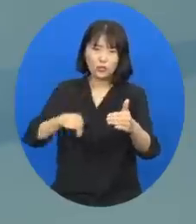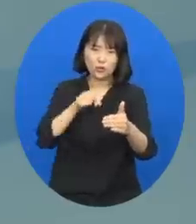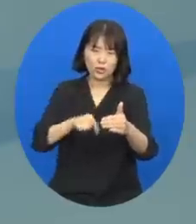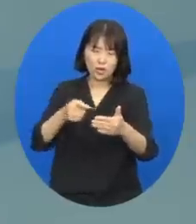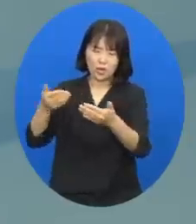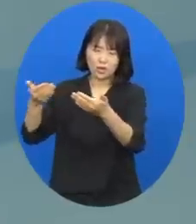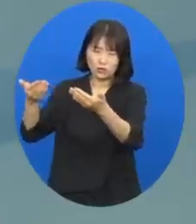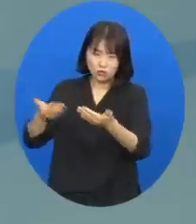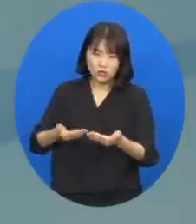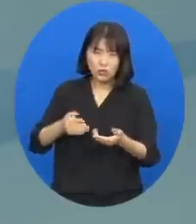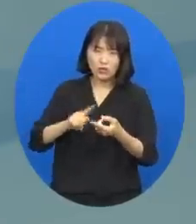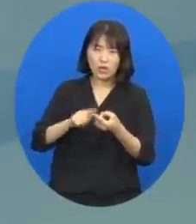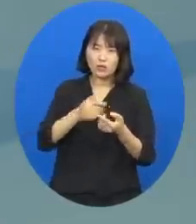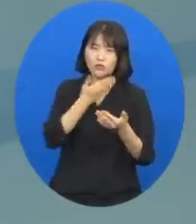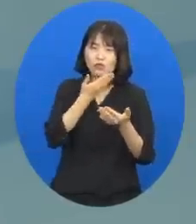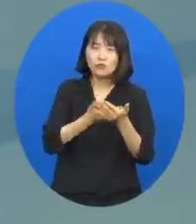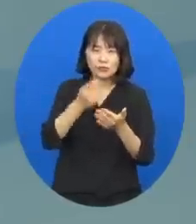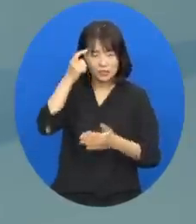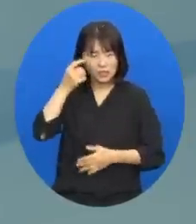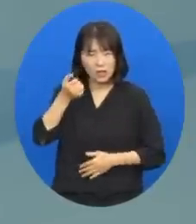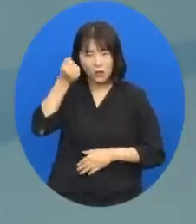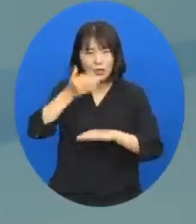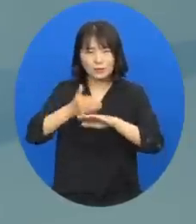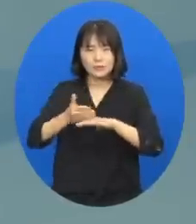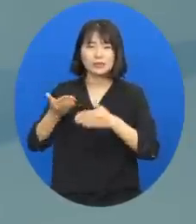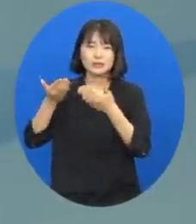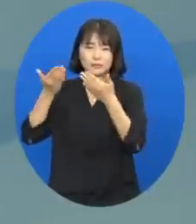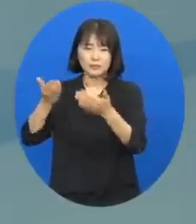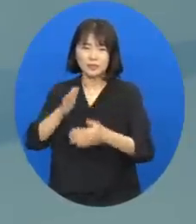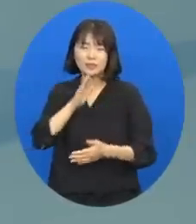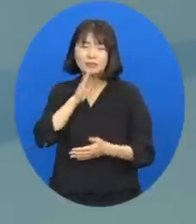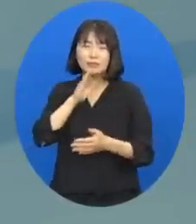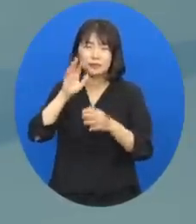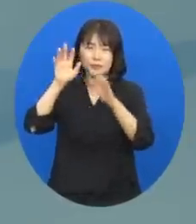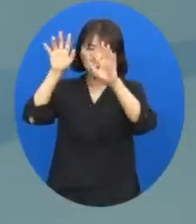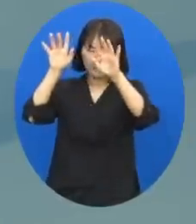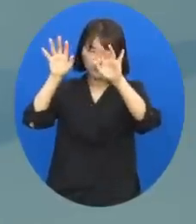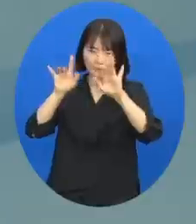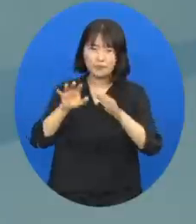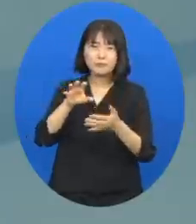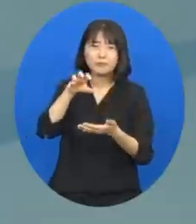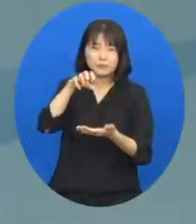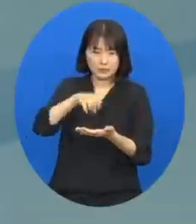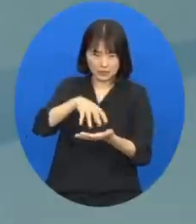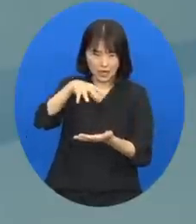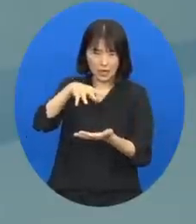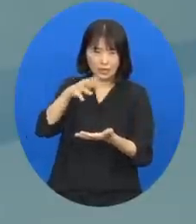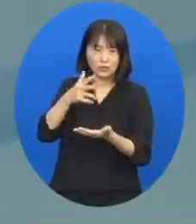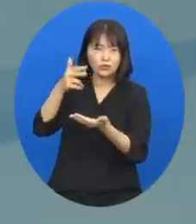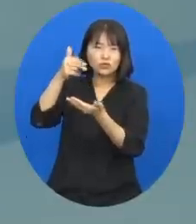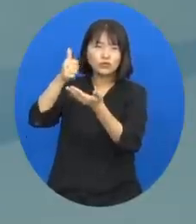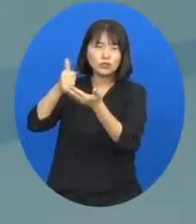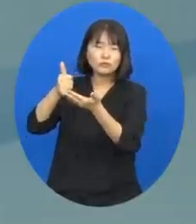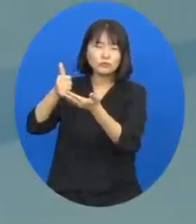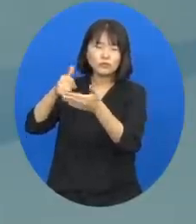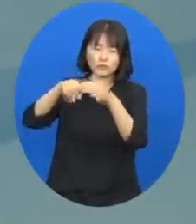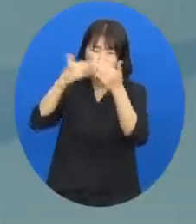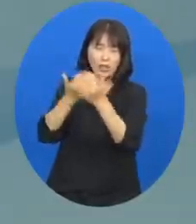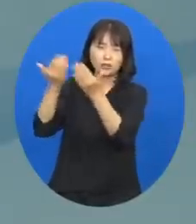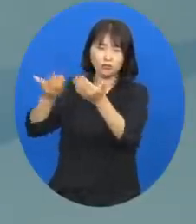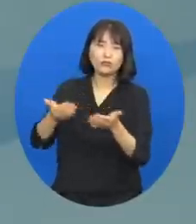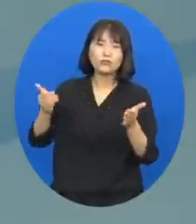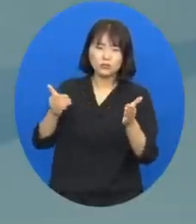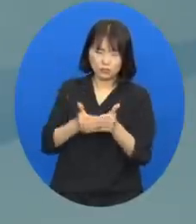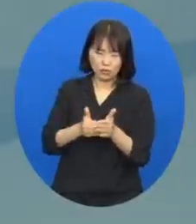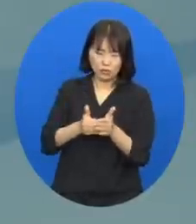여기며 하나님 감사하겠습니다 참 맛나 의 신 주님을 이미 우리의 계셨는데 우리가 그것을 감사하지 아니하고